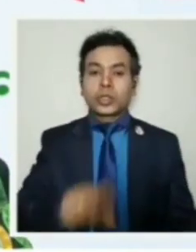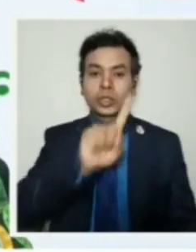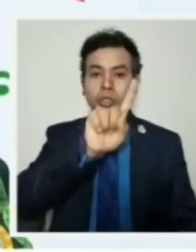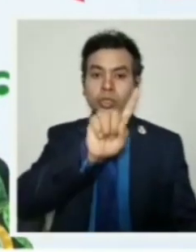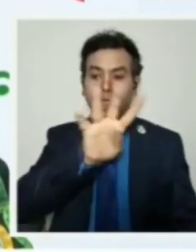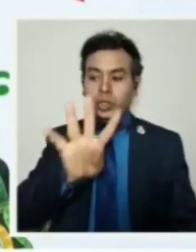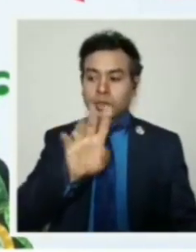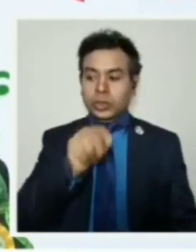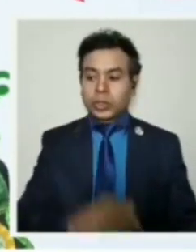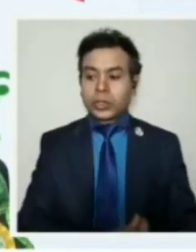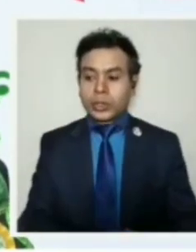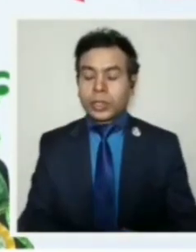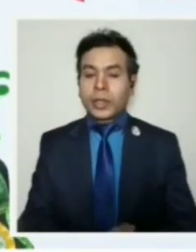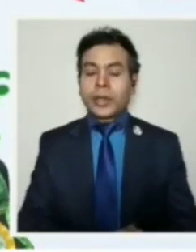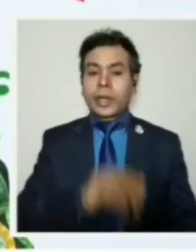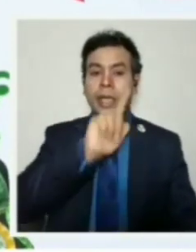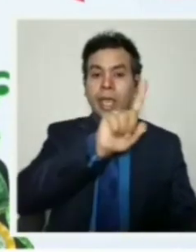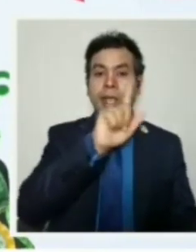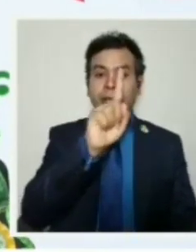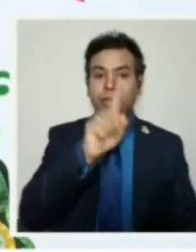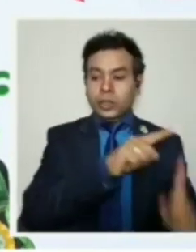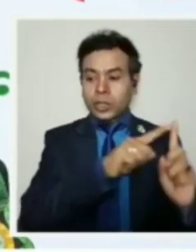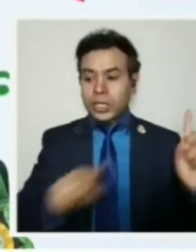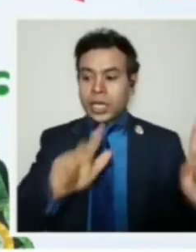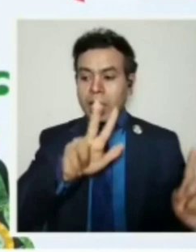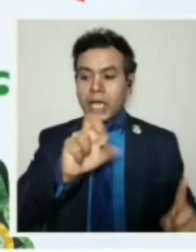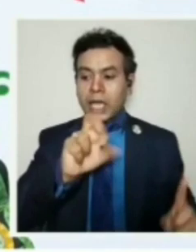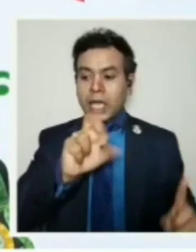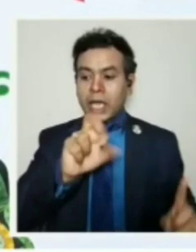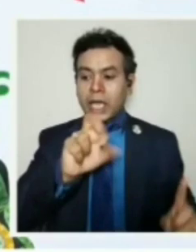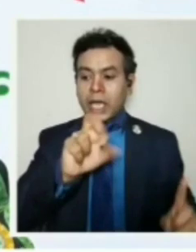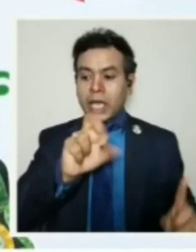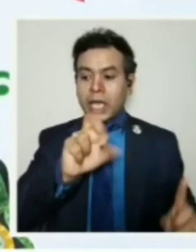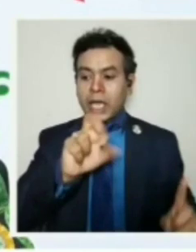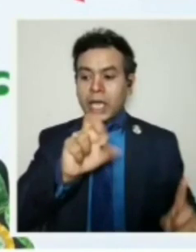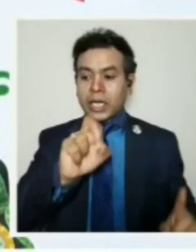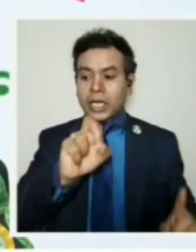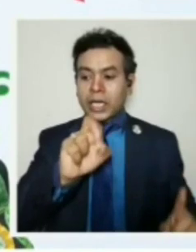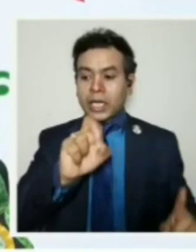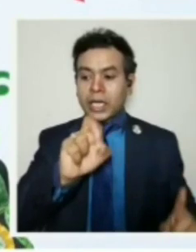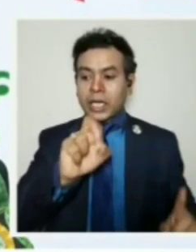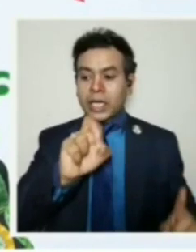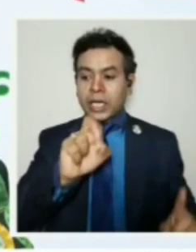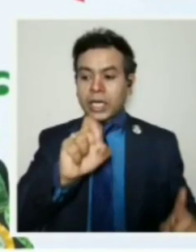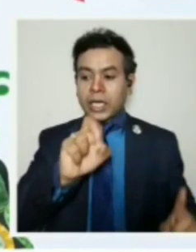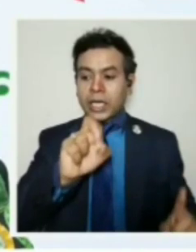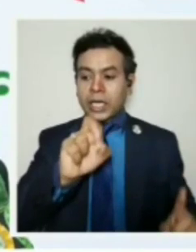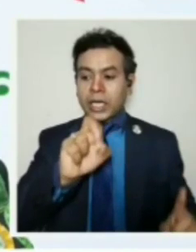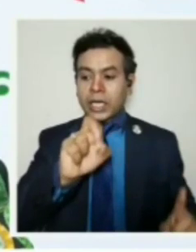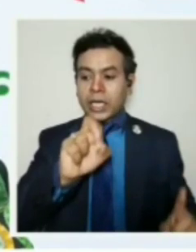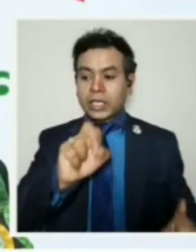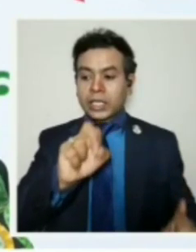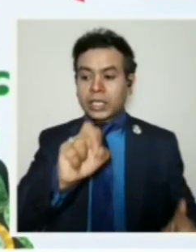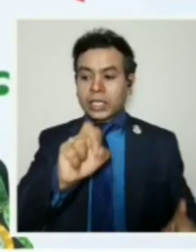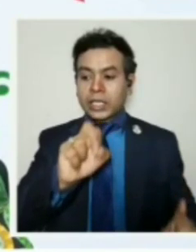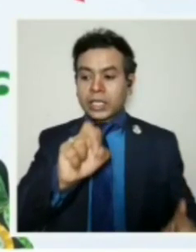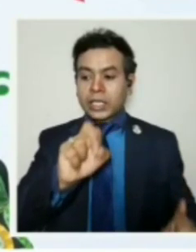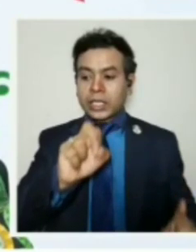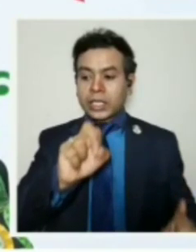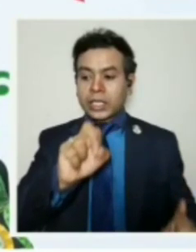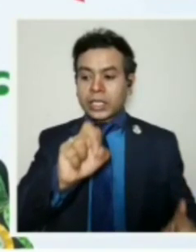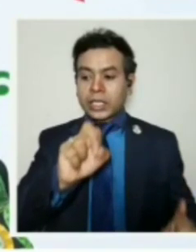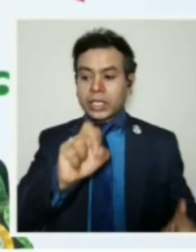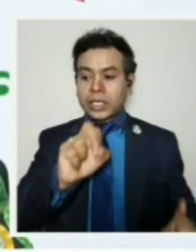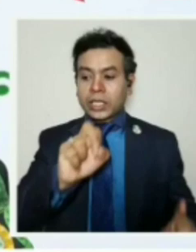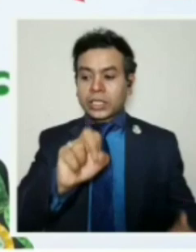91 থেকে 100 বছরের 1 জন। বিভাগ ভিত্তিক ঢাকা বিভাগে 27 জন, চট্টগ্রাম বিভাগে 8 জন, সিলেট বিভাগে 2 জন, রাজশাহীতে